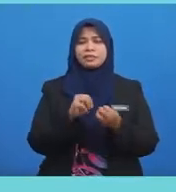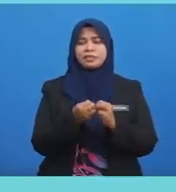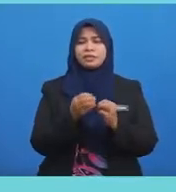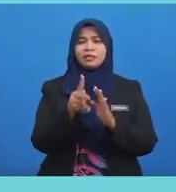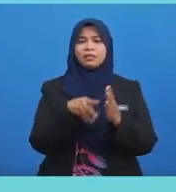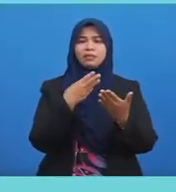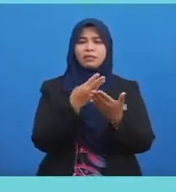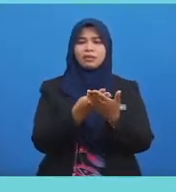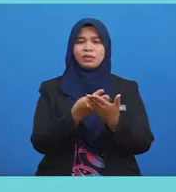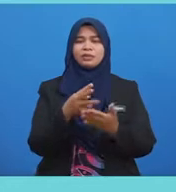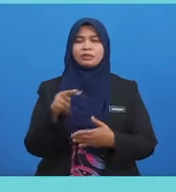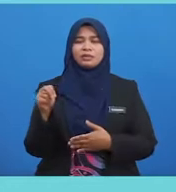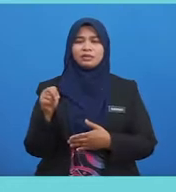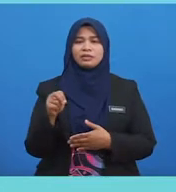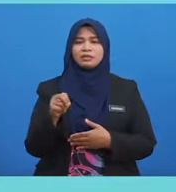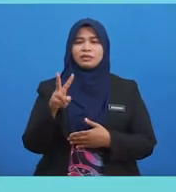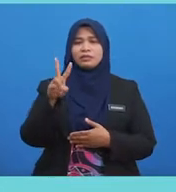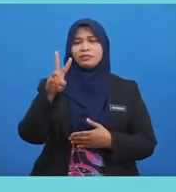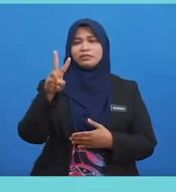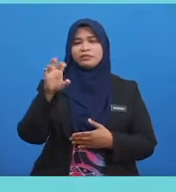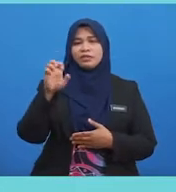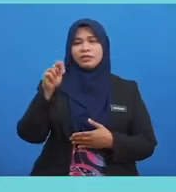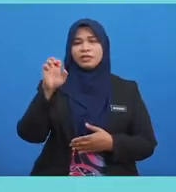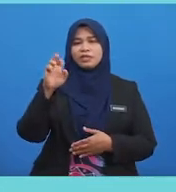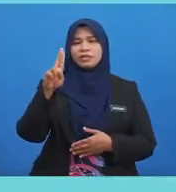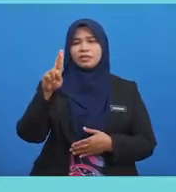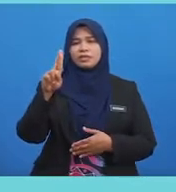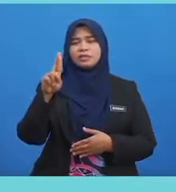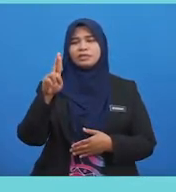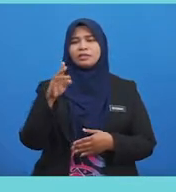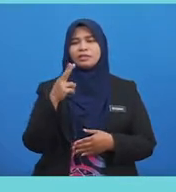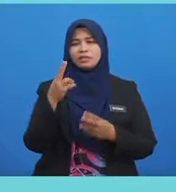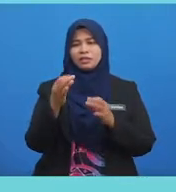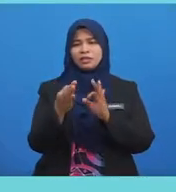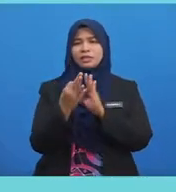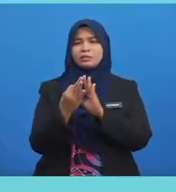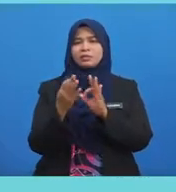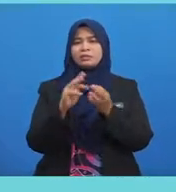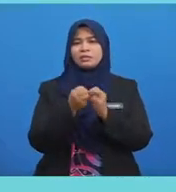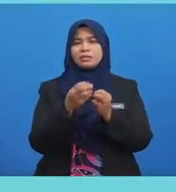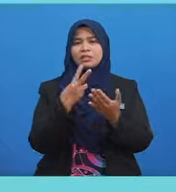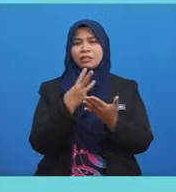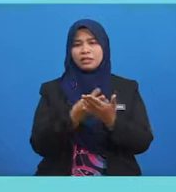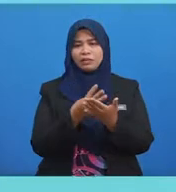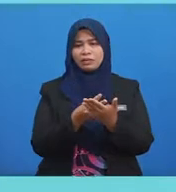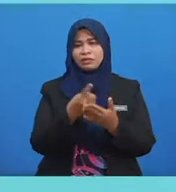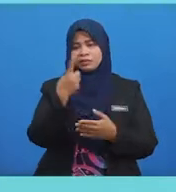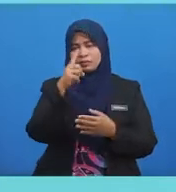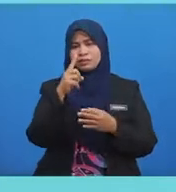ketiga, masalah kewangan. Vinebrook menghadapi masalah kewangan untuk memulihkan